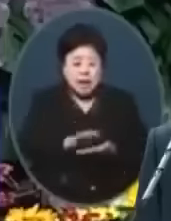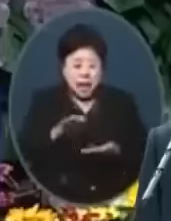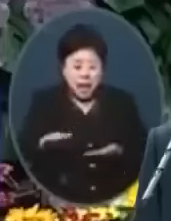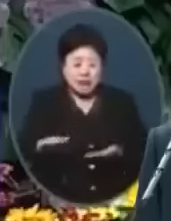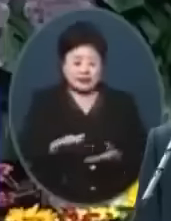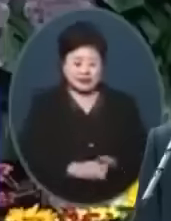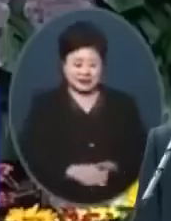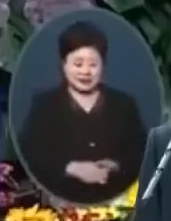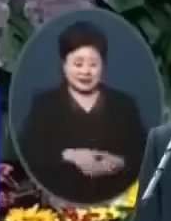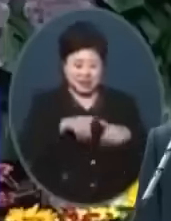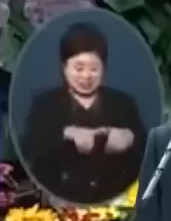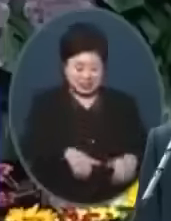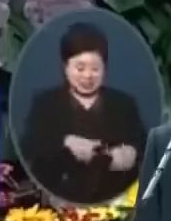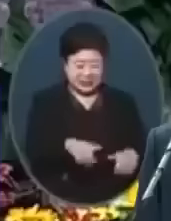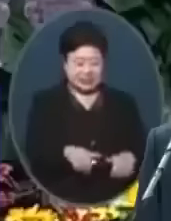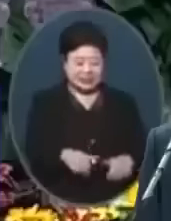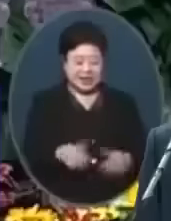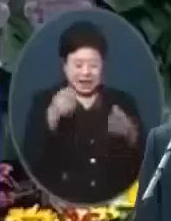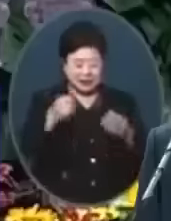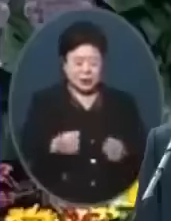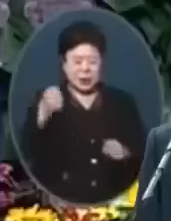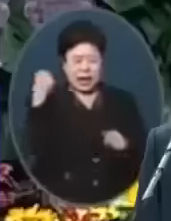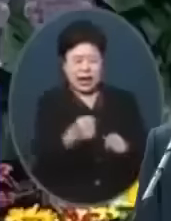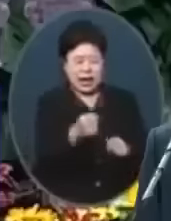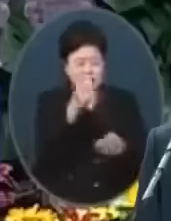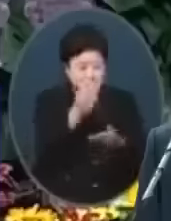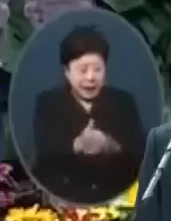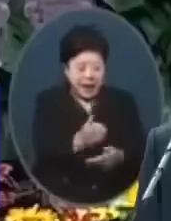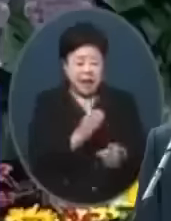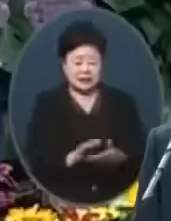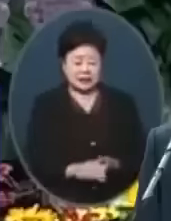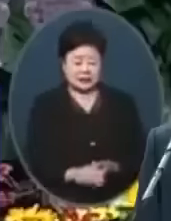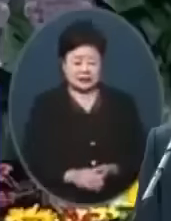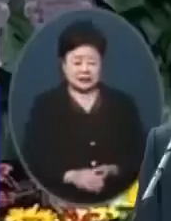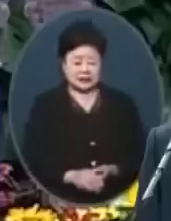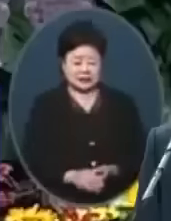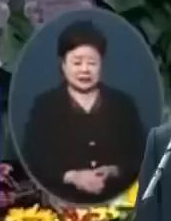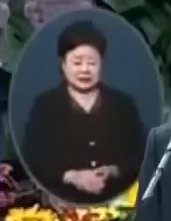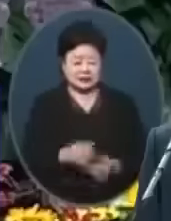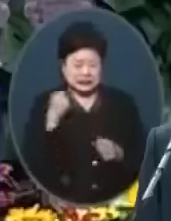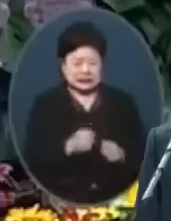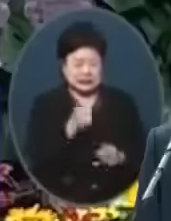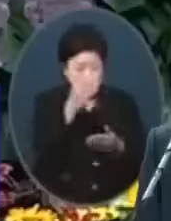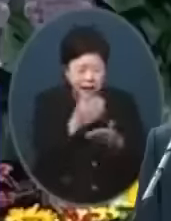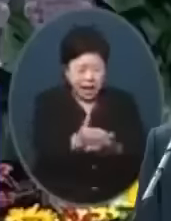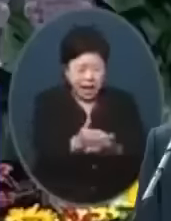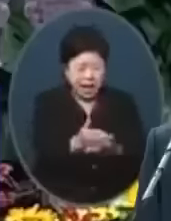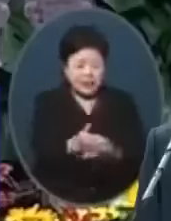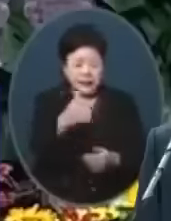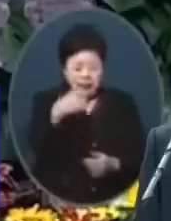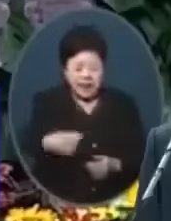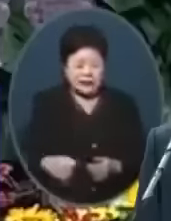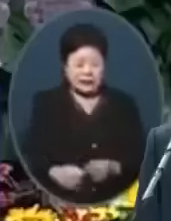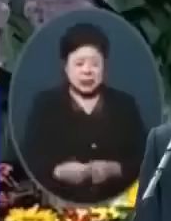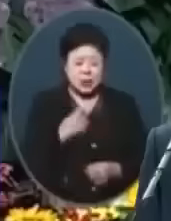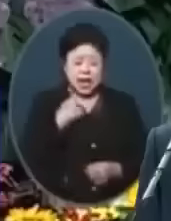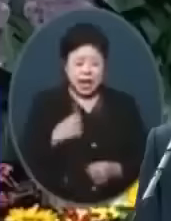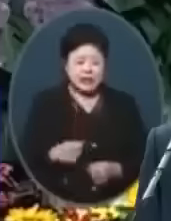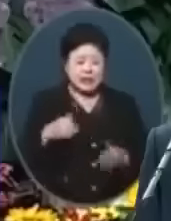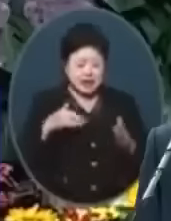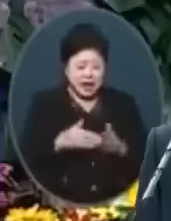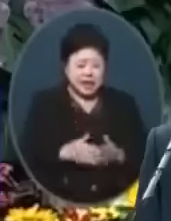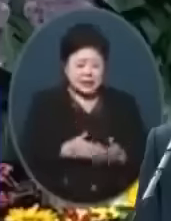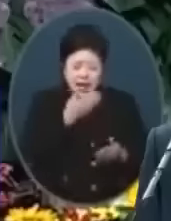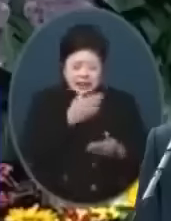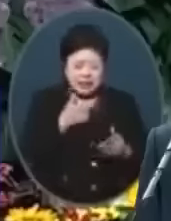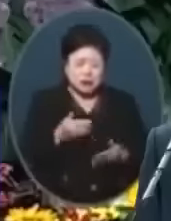하며 사자가 이르되 그 아이에게 손대지 말라 그에게 아무 일도 하지 말라 내가 내 아들 내 독자까지도